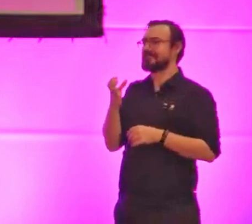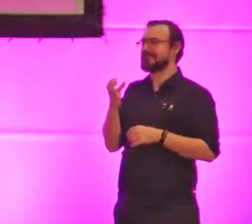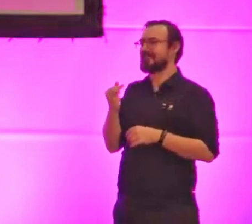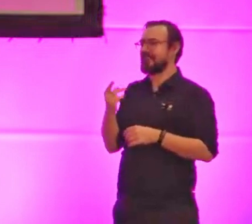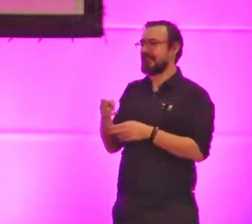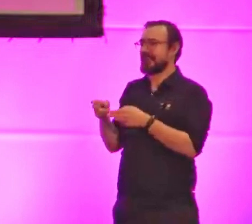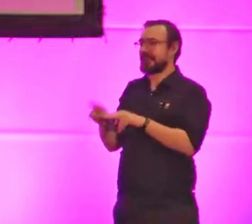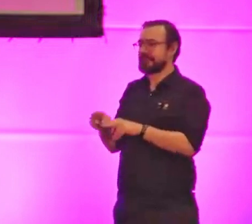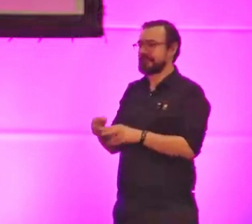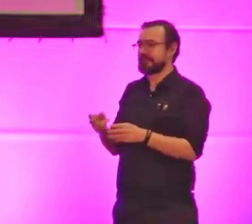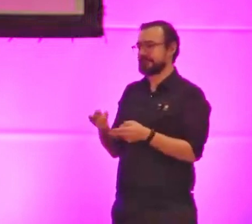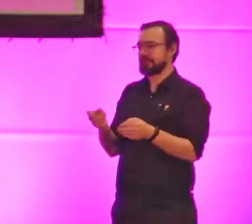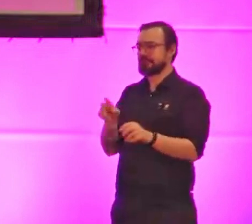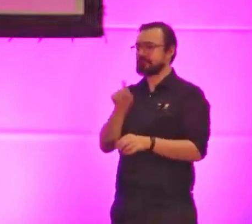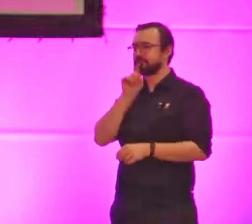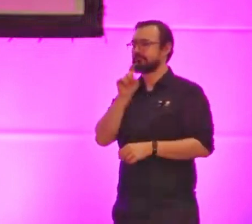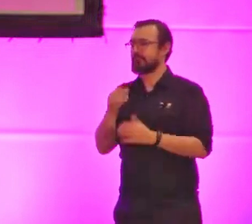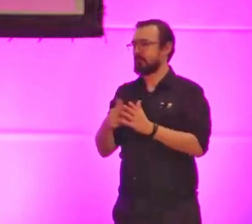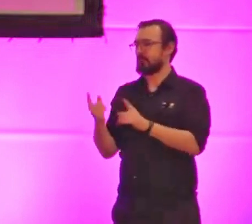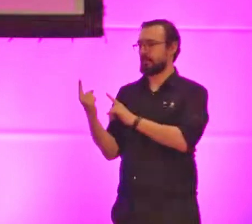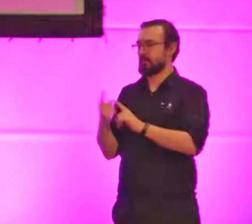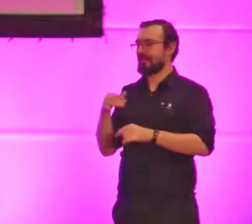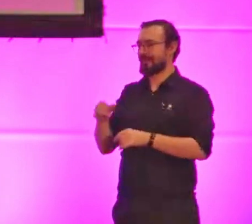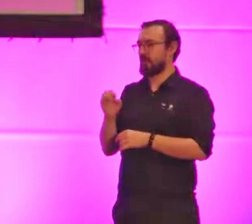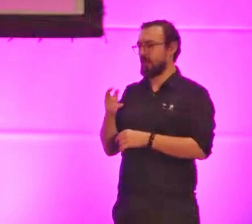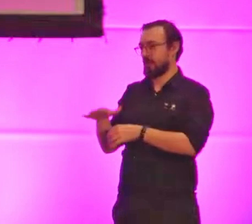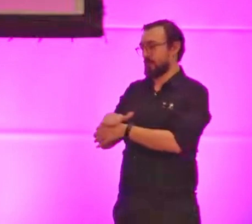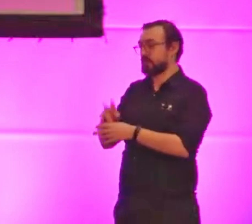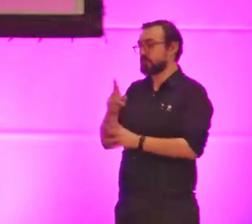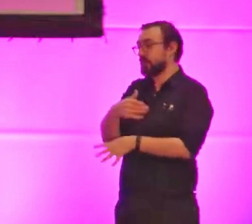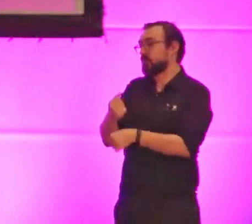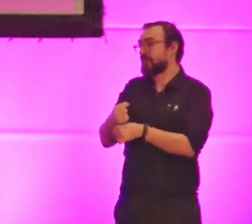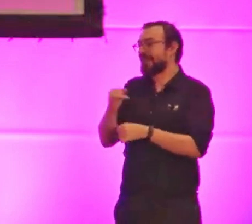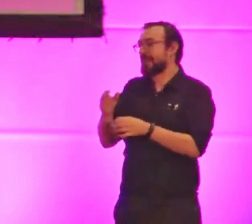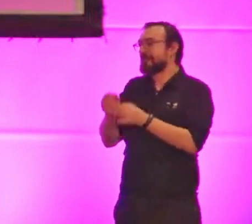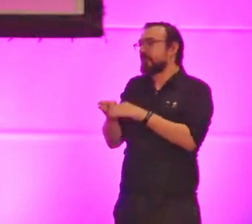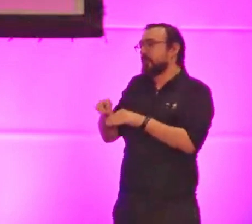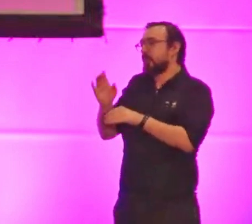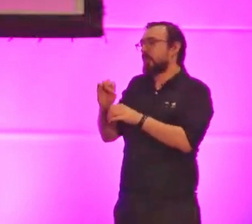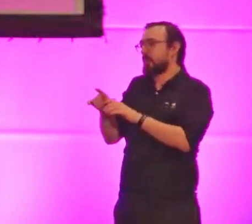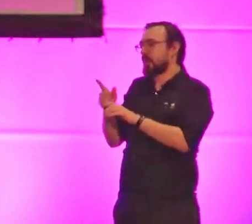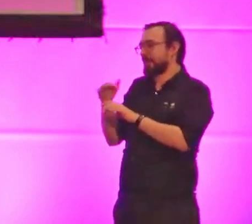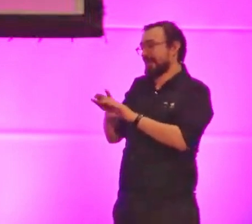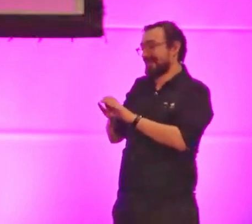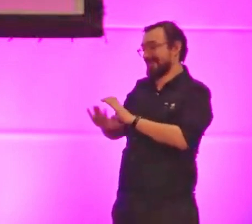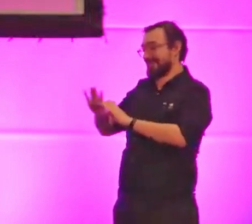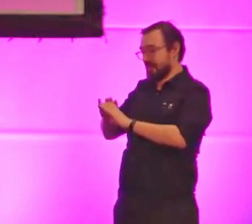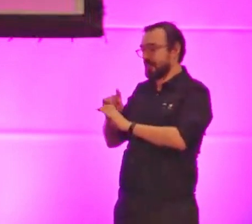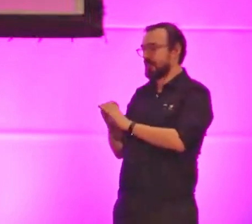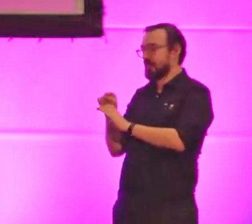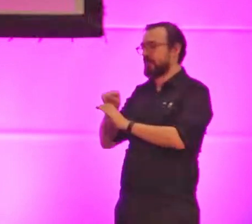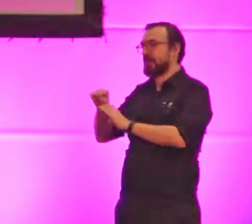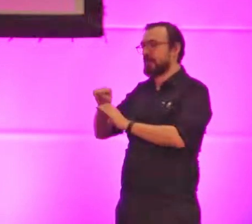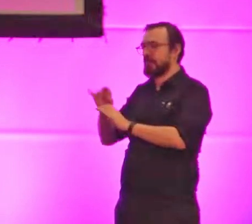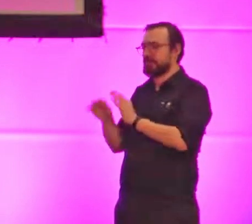civilrättsligt stämd av befolkningen i oljeområdet som de jobbade precis norr om Lundins verksamhet.